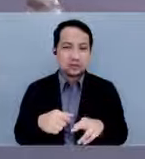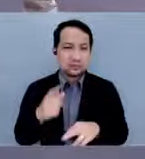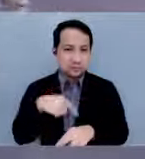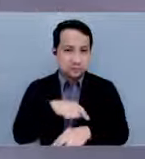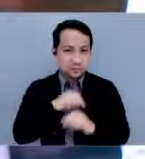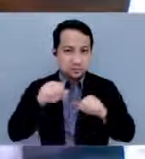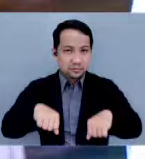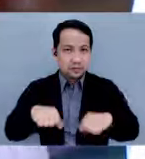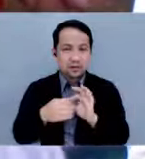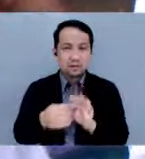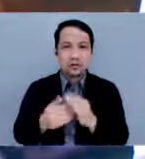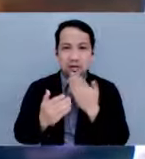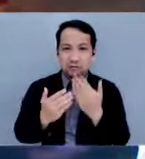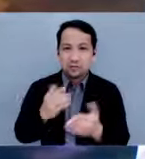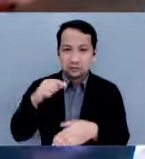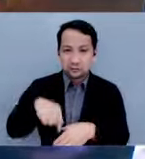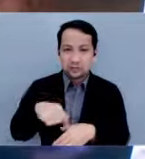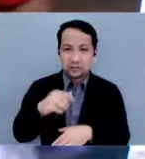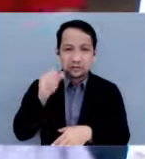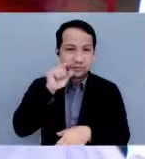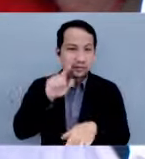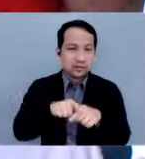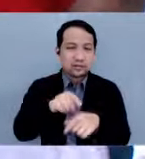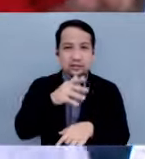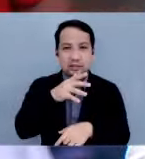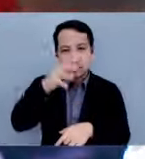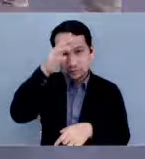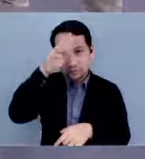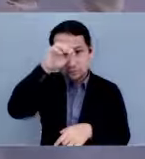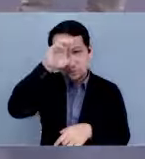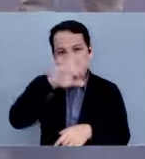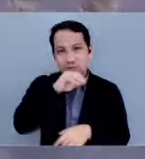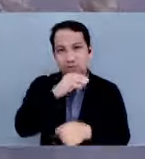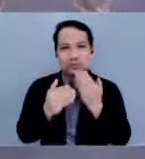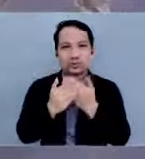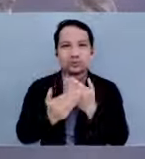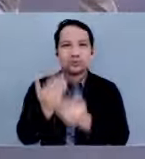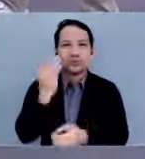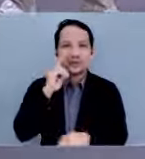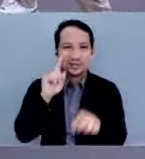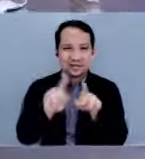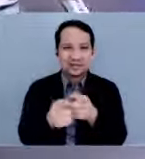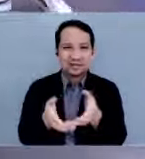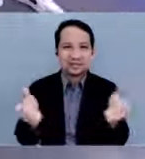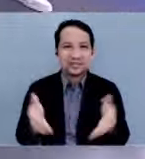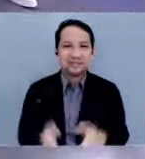bati namin sa inyo, mga ate, kuya, nanay, tatay, lolo at lola. Good morning,